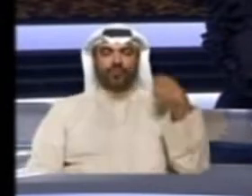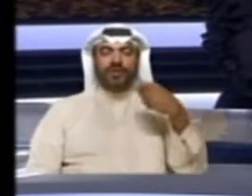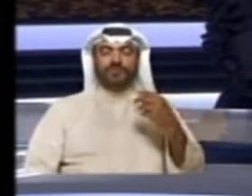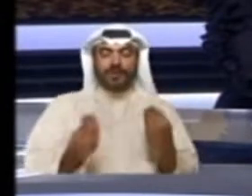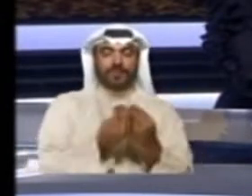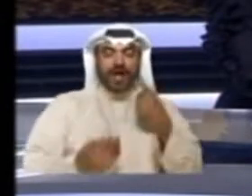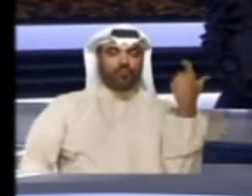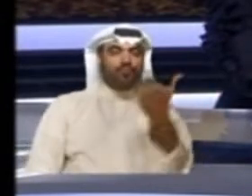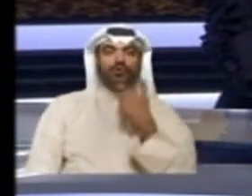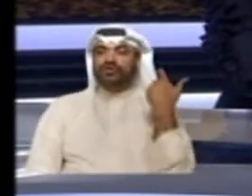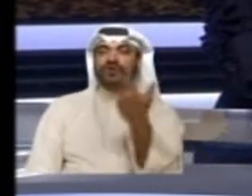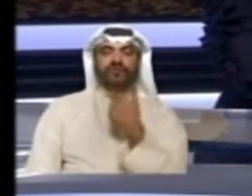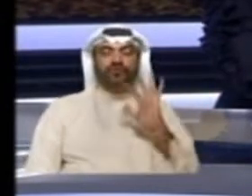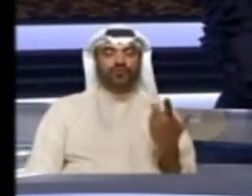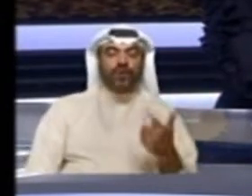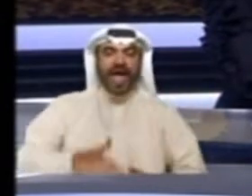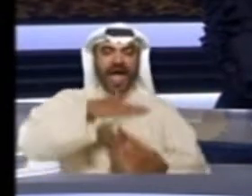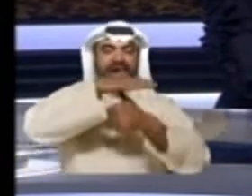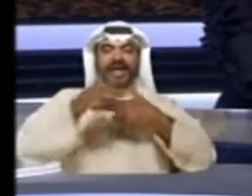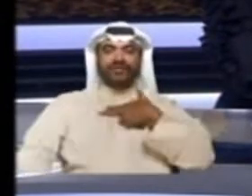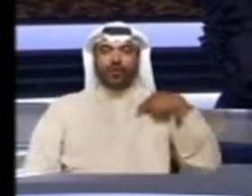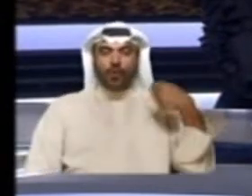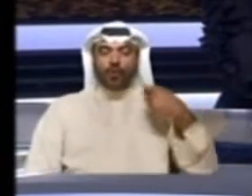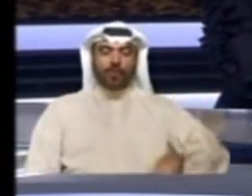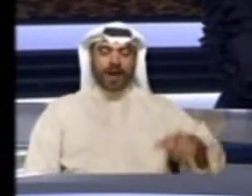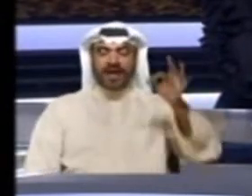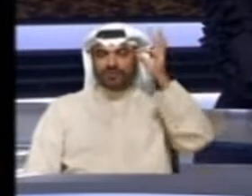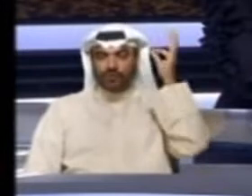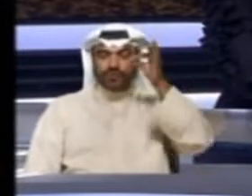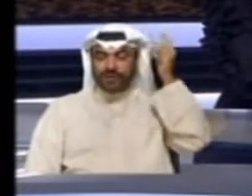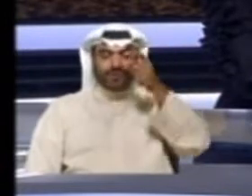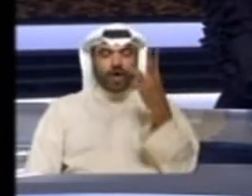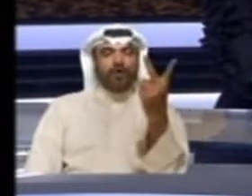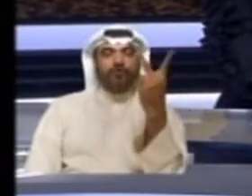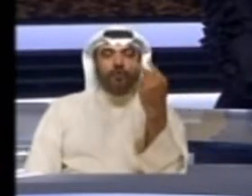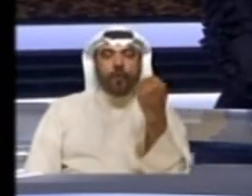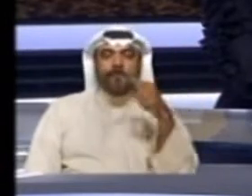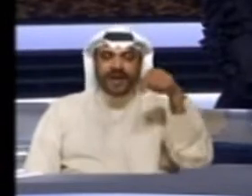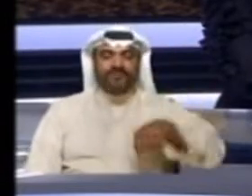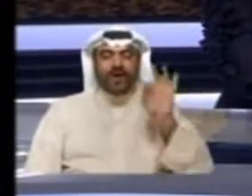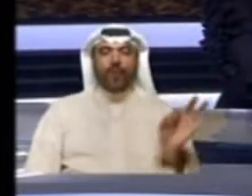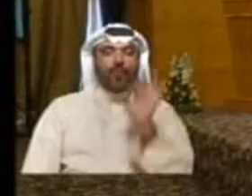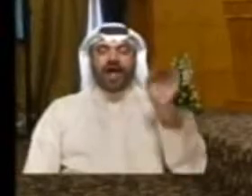التونسية يوسف الشاهد، وتتواصل أشغال المؤتمر على مدى يومين بالعاصمة التونسية.